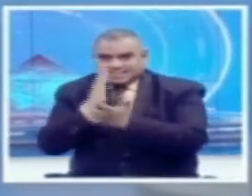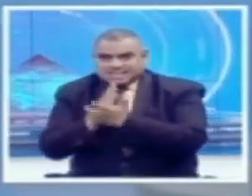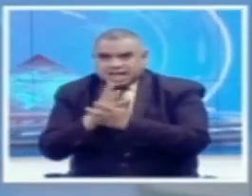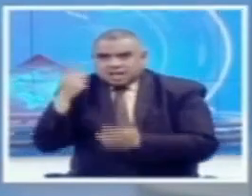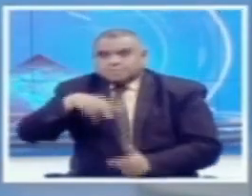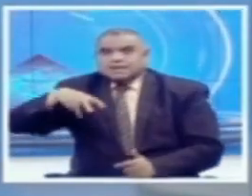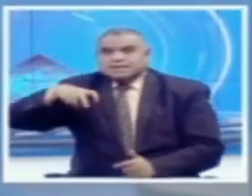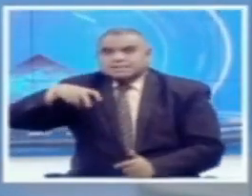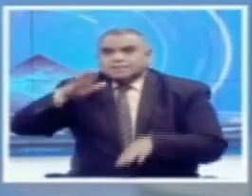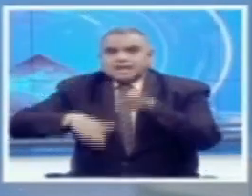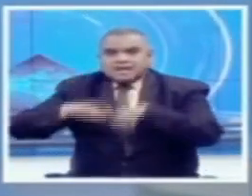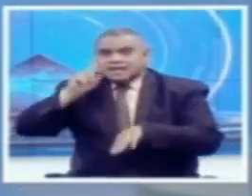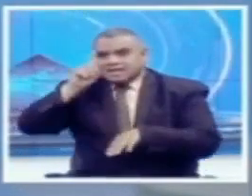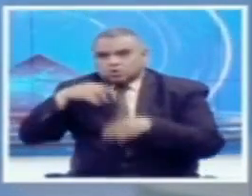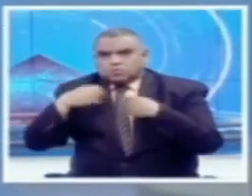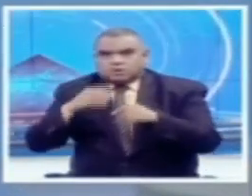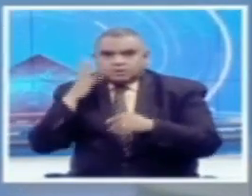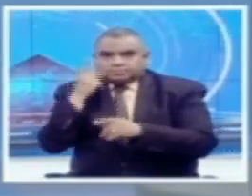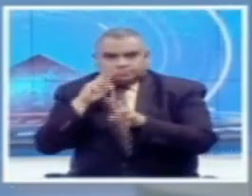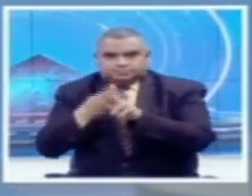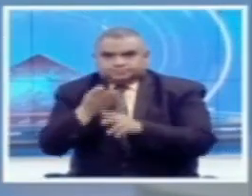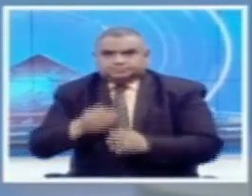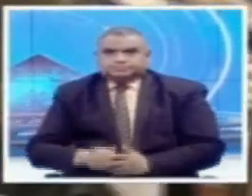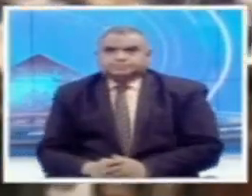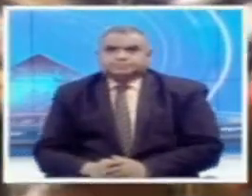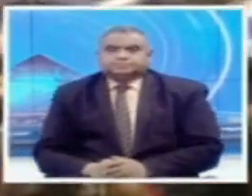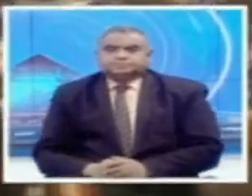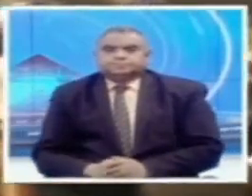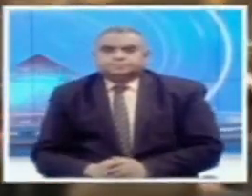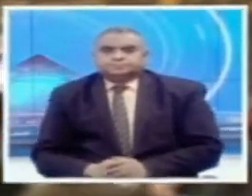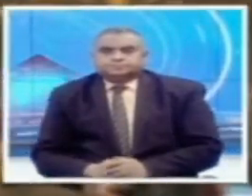بسعر 80 جنيه للكيلو.